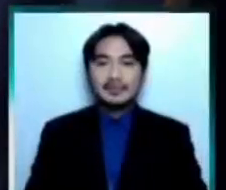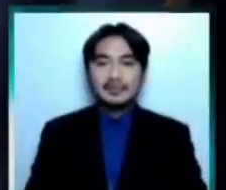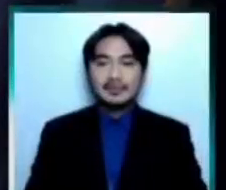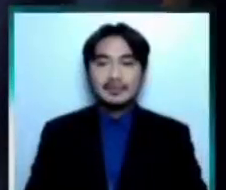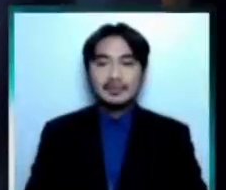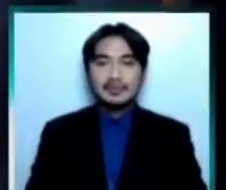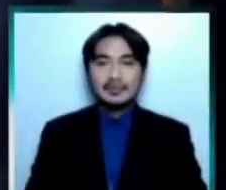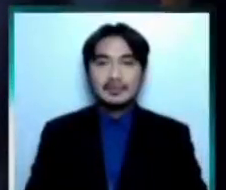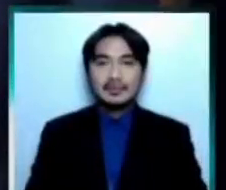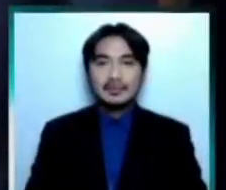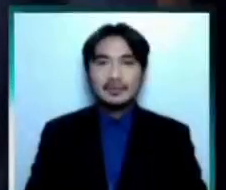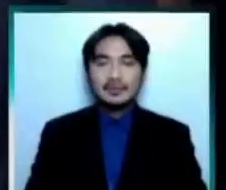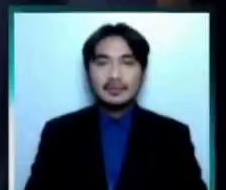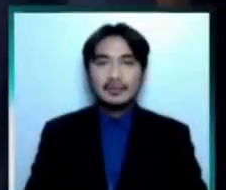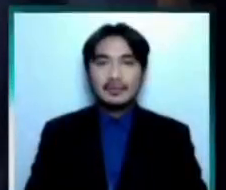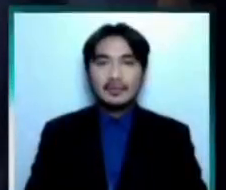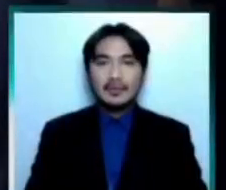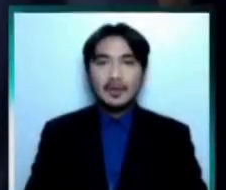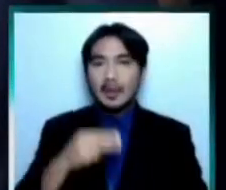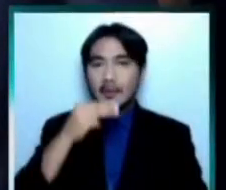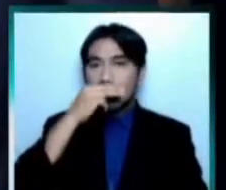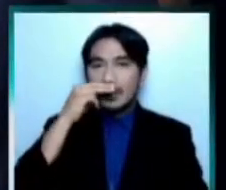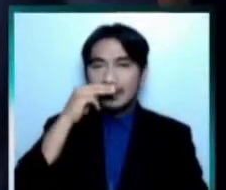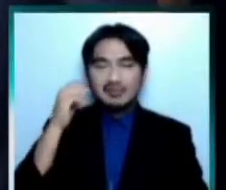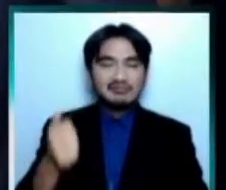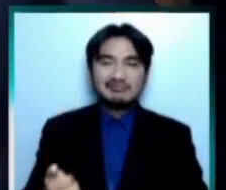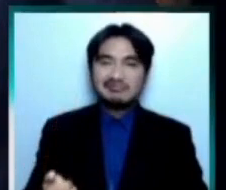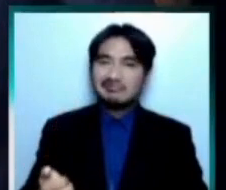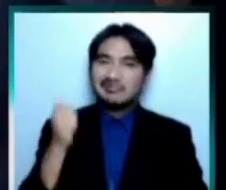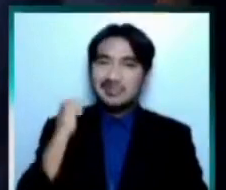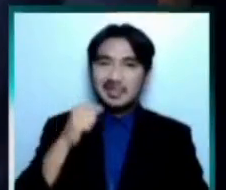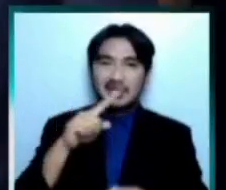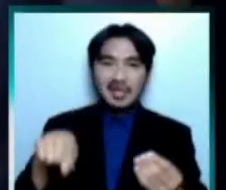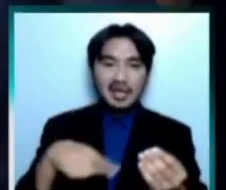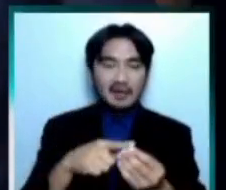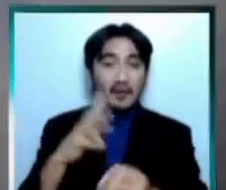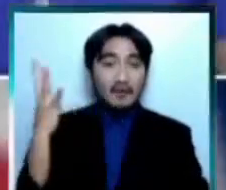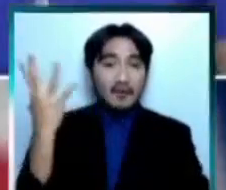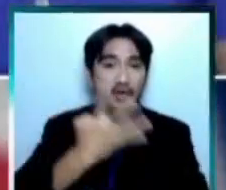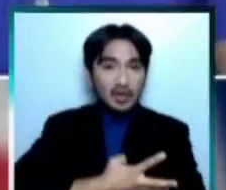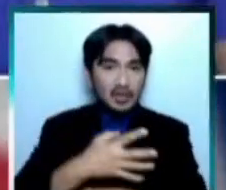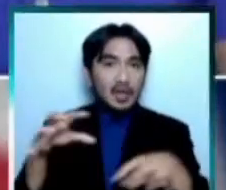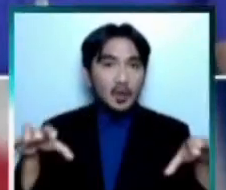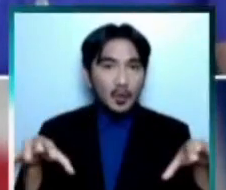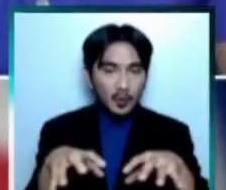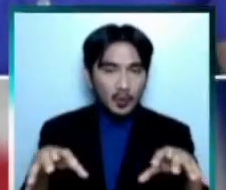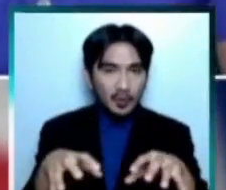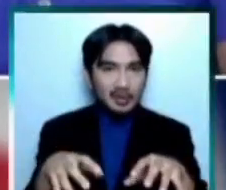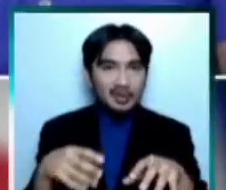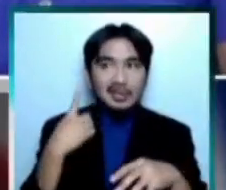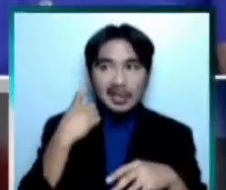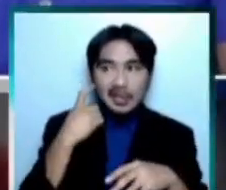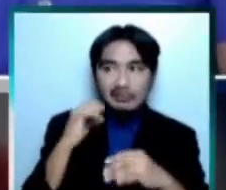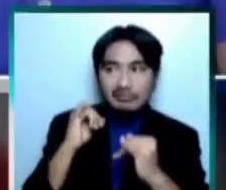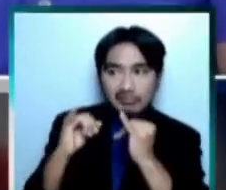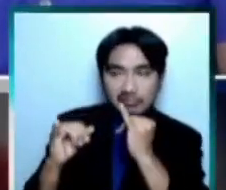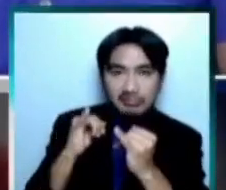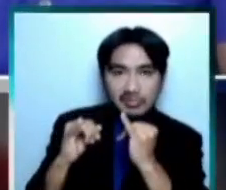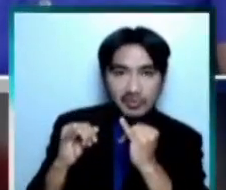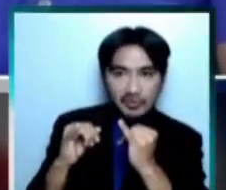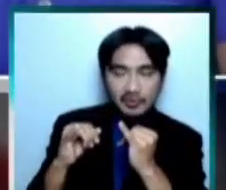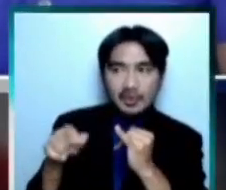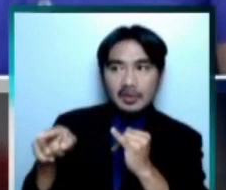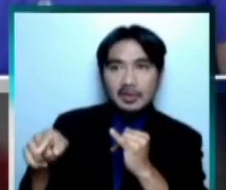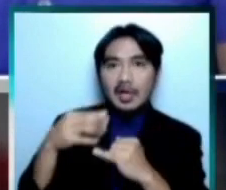Hindi raw pabor si Senator Manny Pacquiao sa mungkahing 4-day workweek. Sa panayam sa kanya sa radyo, sinabi ni Pacquiao na kung walang